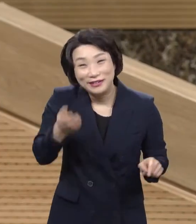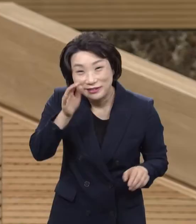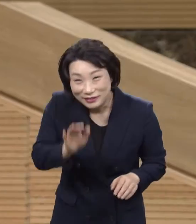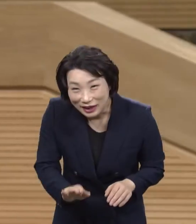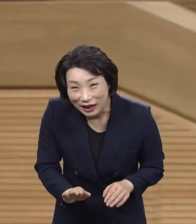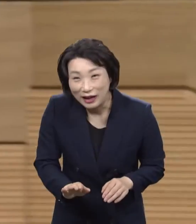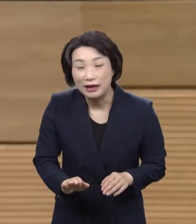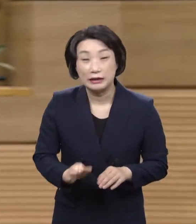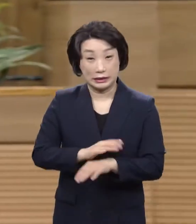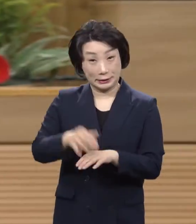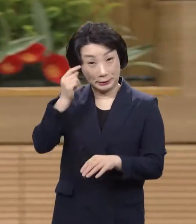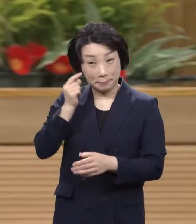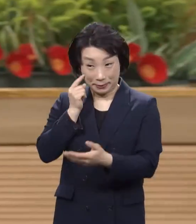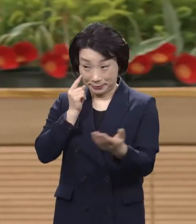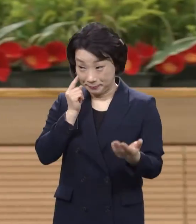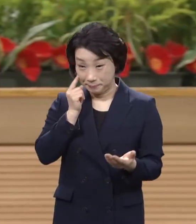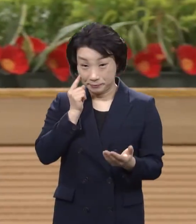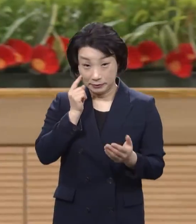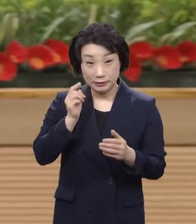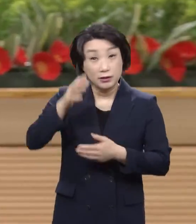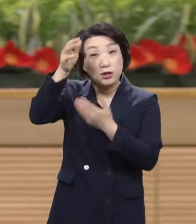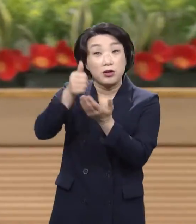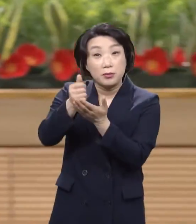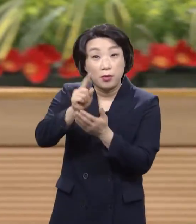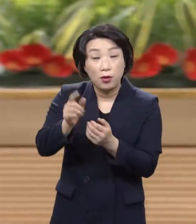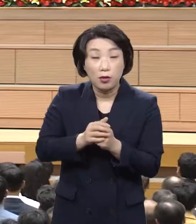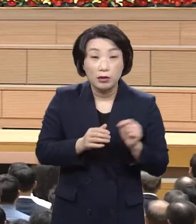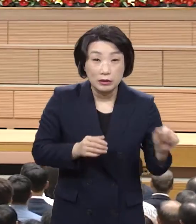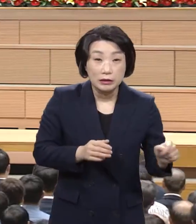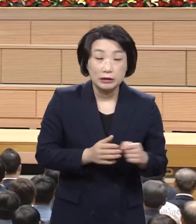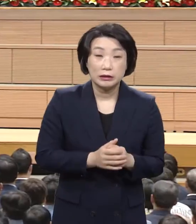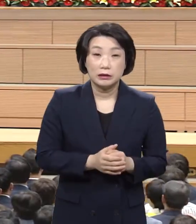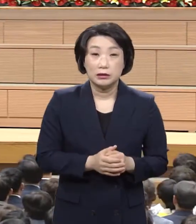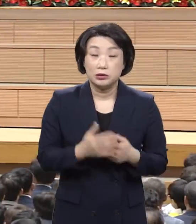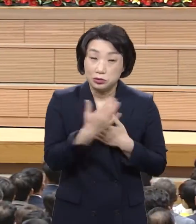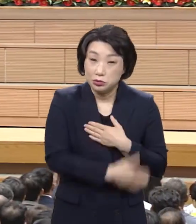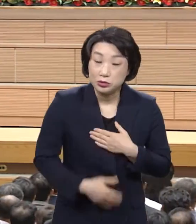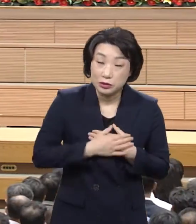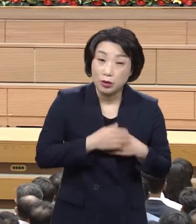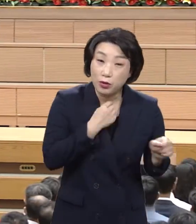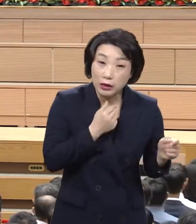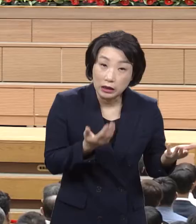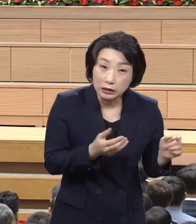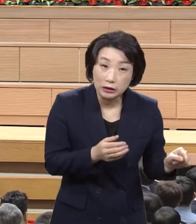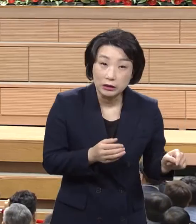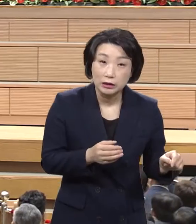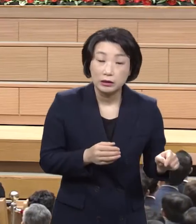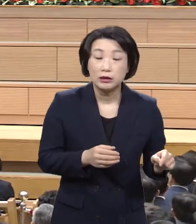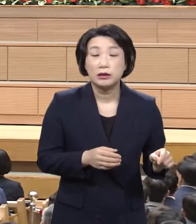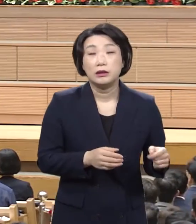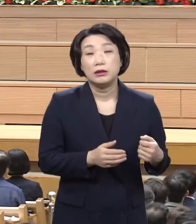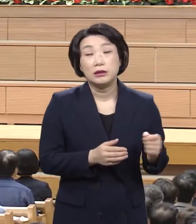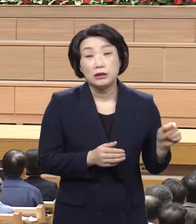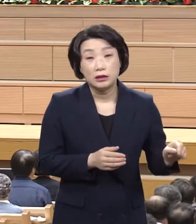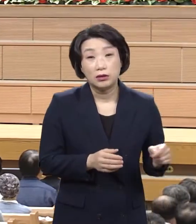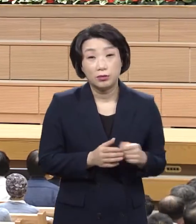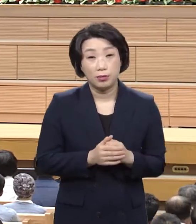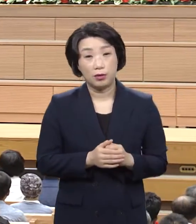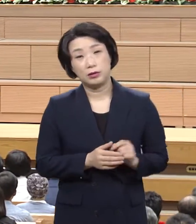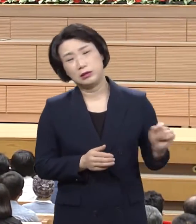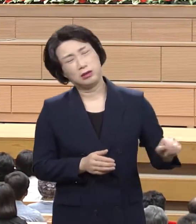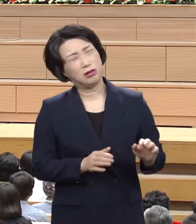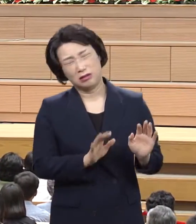그러나 잘 보세요. 성령은 이런 극한 육신의 요구의 자기 이기주의를